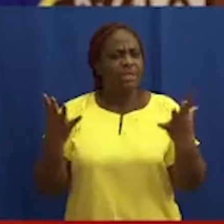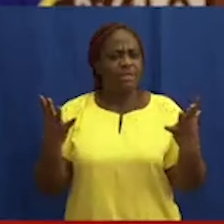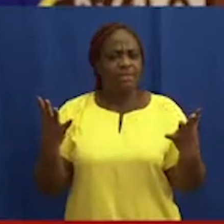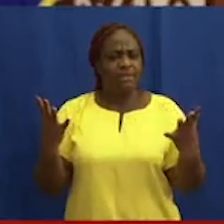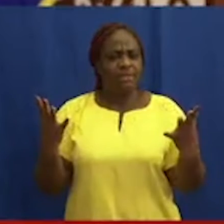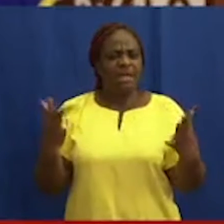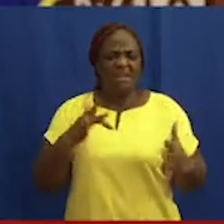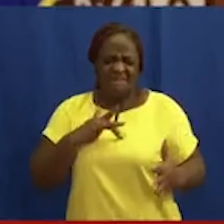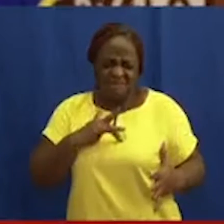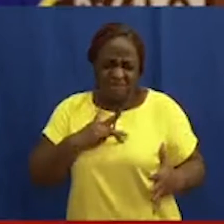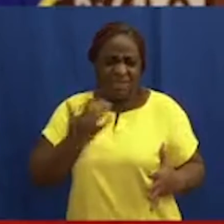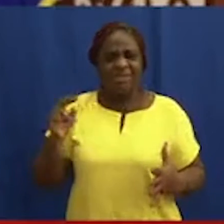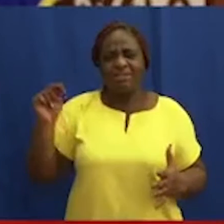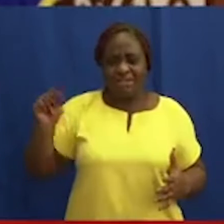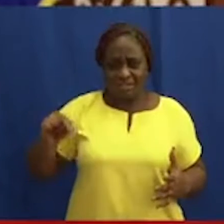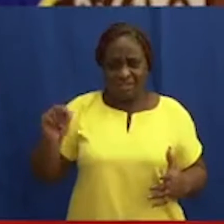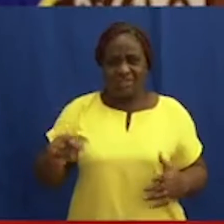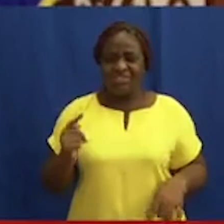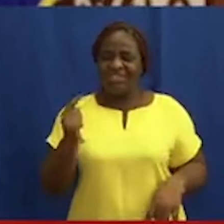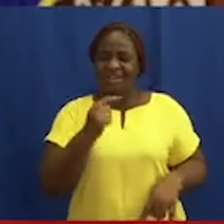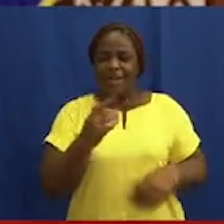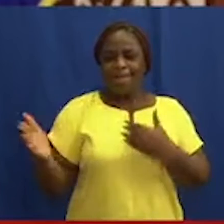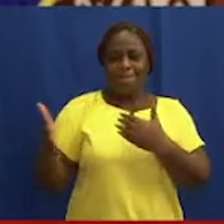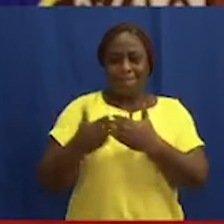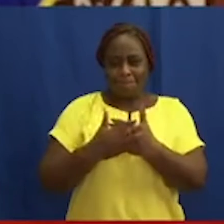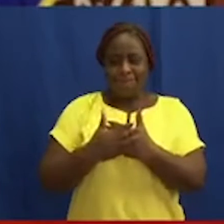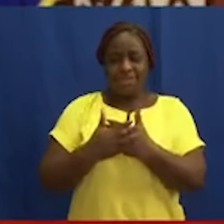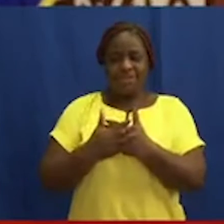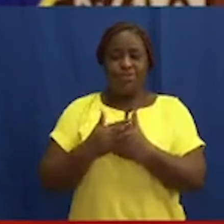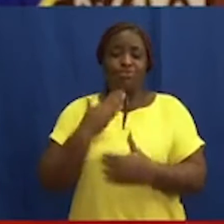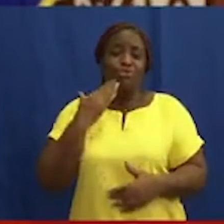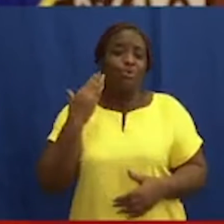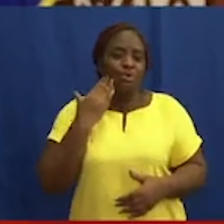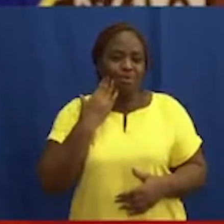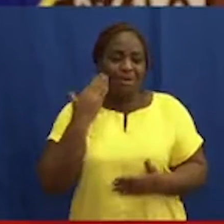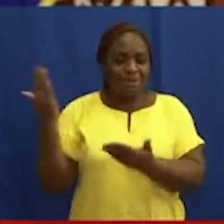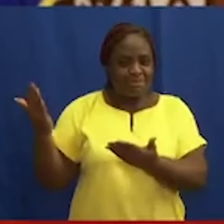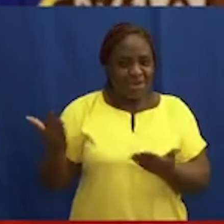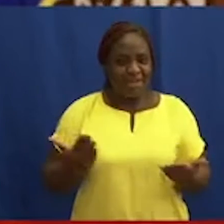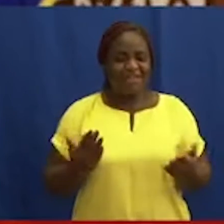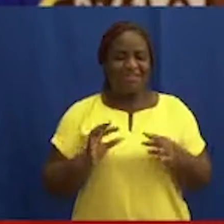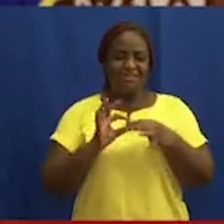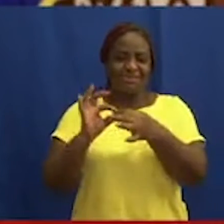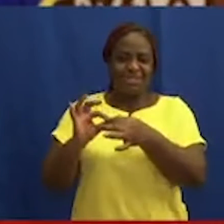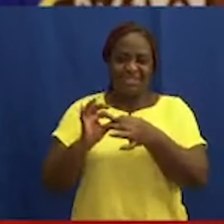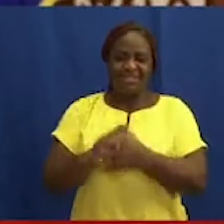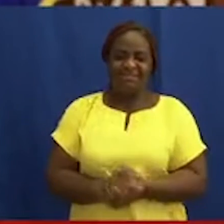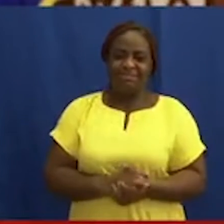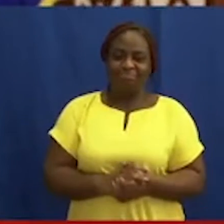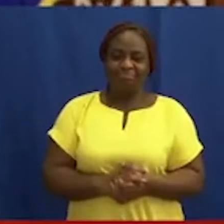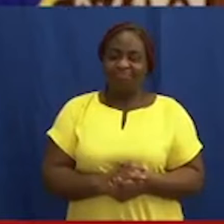yar kasuwa take fahimta. Kuma abinda yake akwai shine babban matsalan da muke